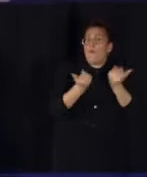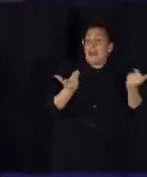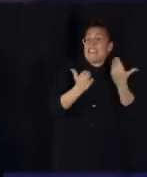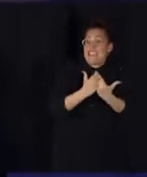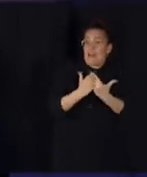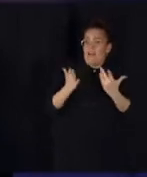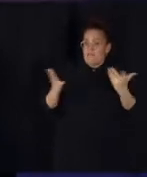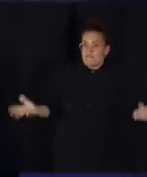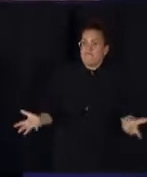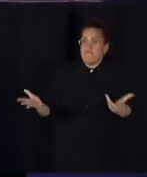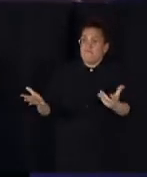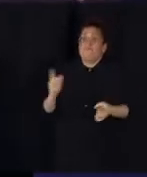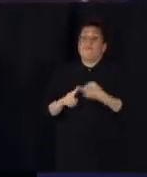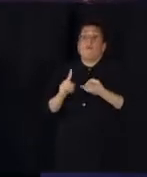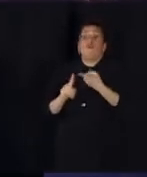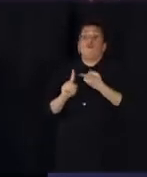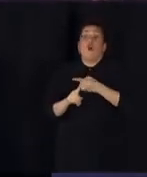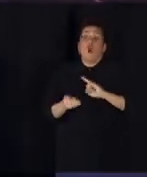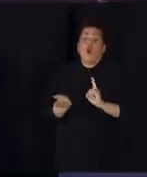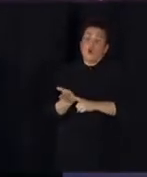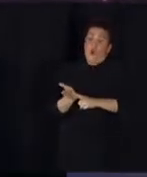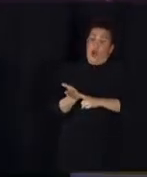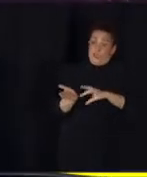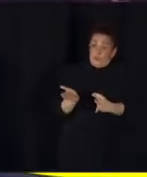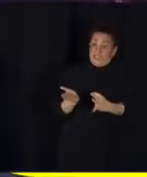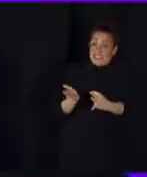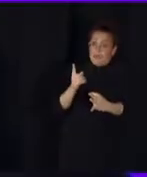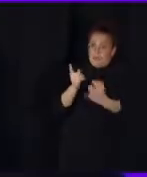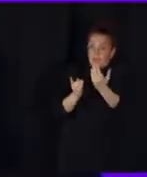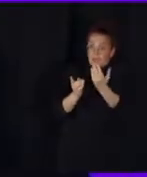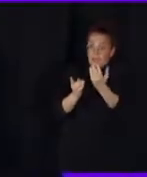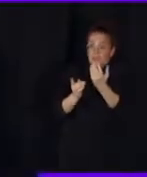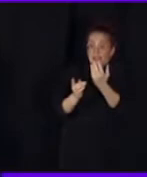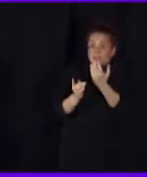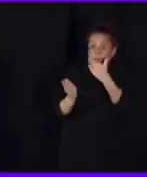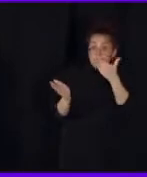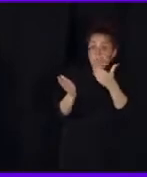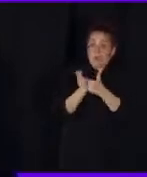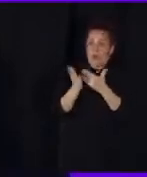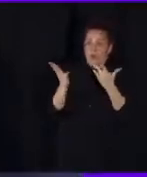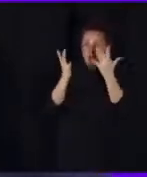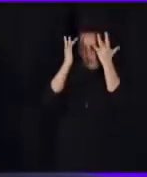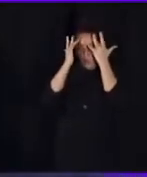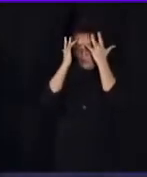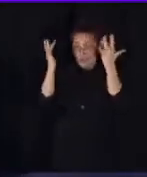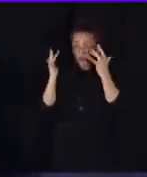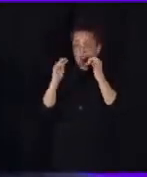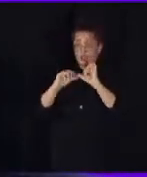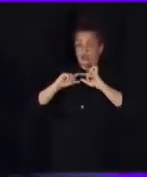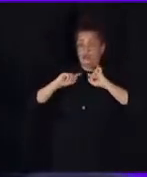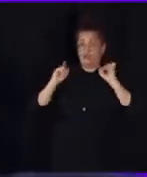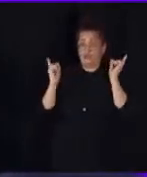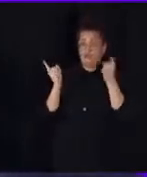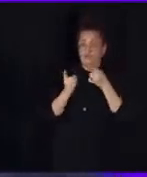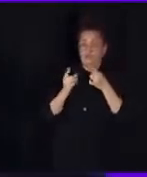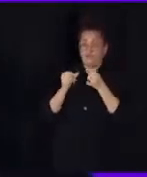réalité, ce qui est plus important que ce droit, c'est notre culture, la façon dont chacun d'entre nous, nous portons un regard sur ces